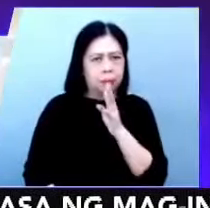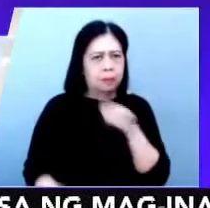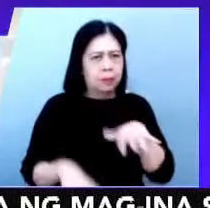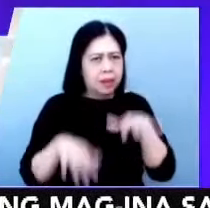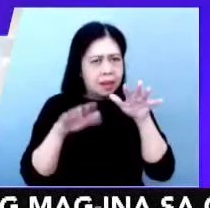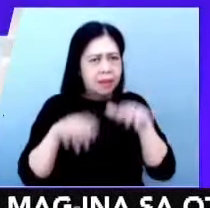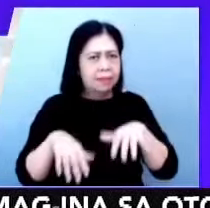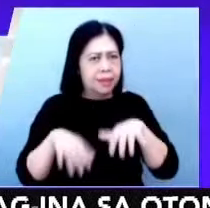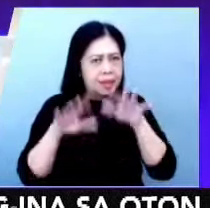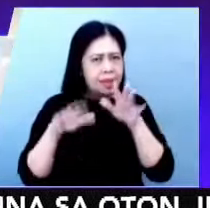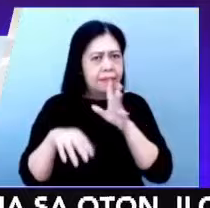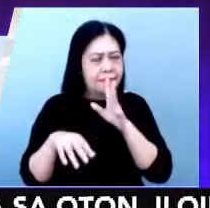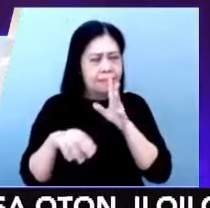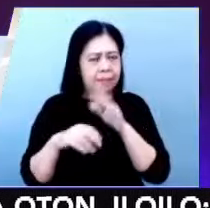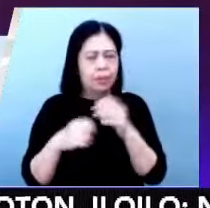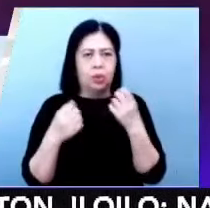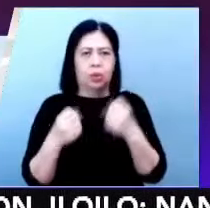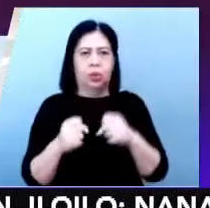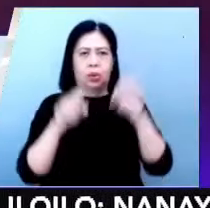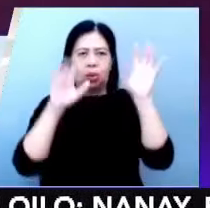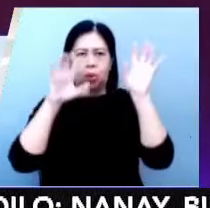Kasunod ng malakas na pag-ulan,